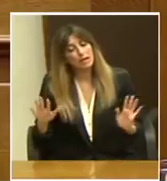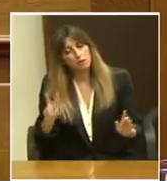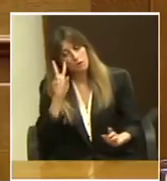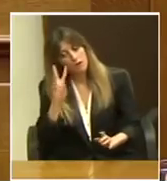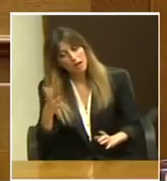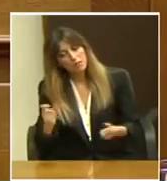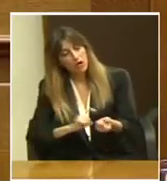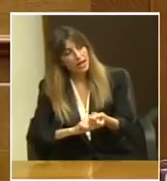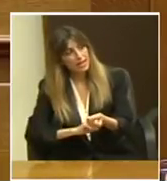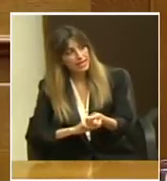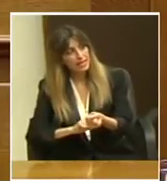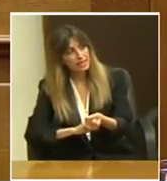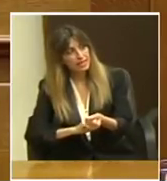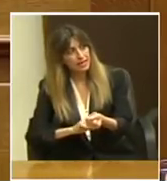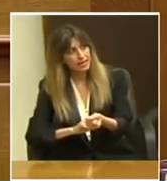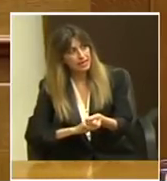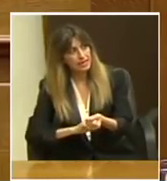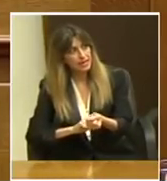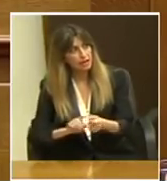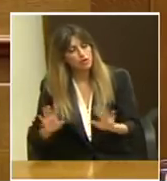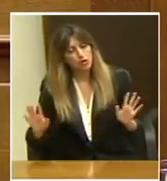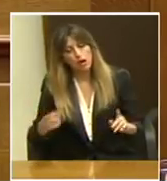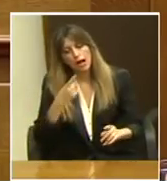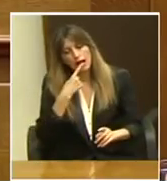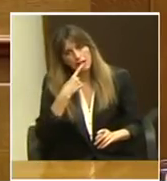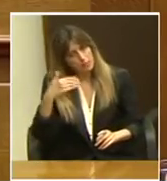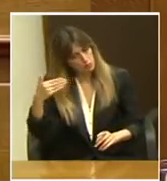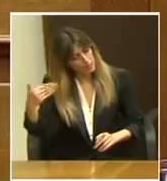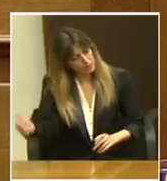δεν θα τα βγάλω όλα τώρα, θα τα πούμε και στο τέλος. Λοιπόν,